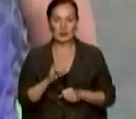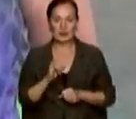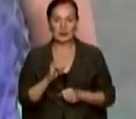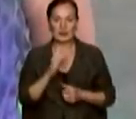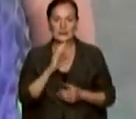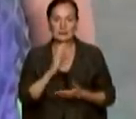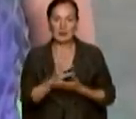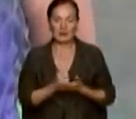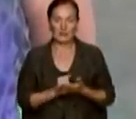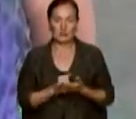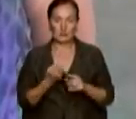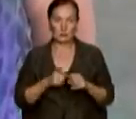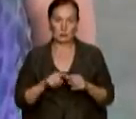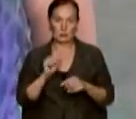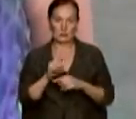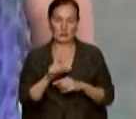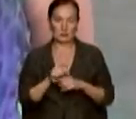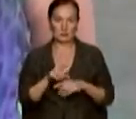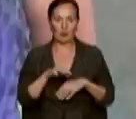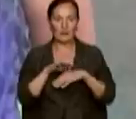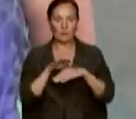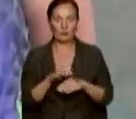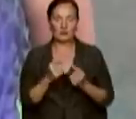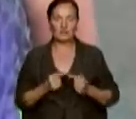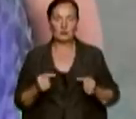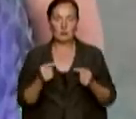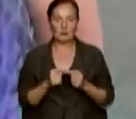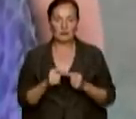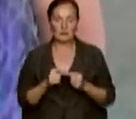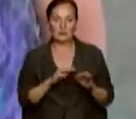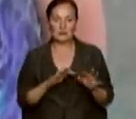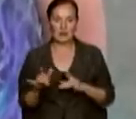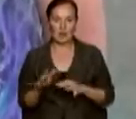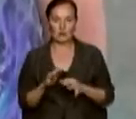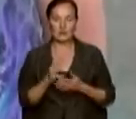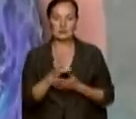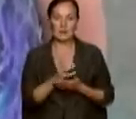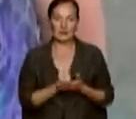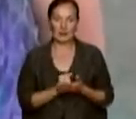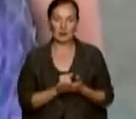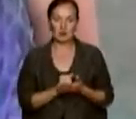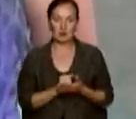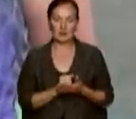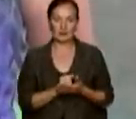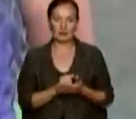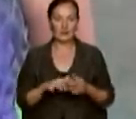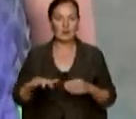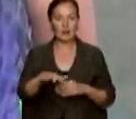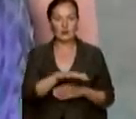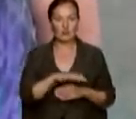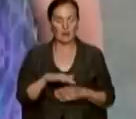ландшафтного заказника. Проводить відповідні заходи щодо збереження його ландшафту